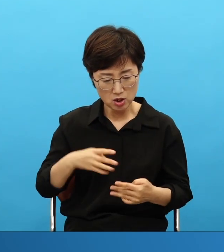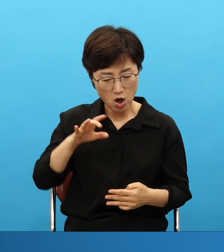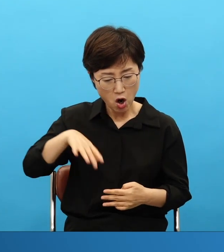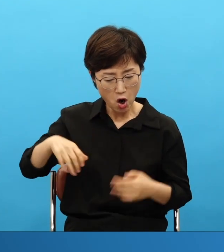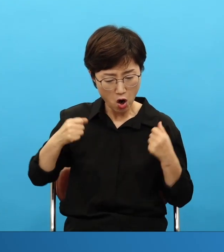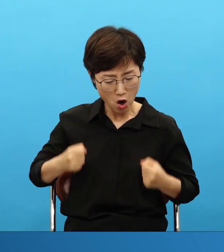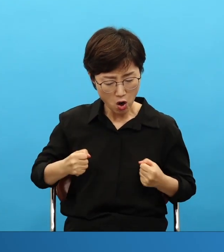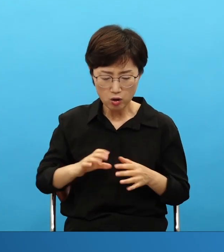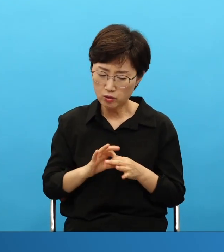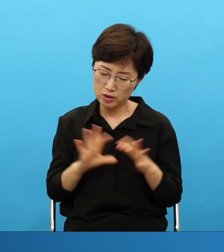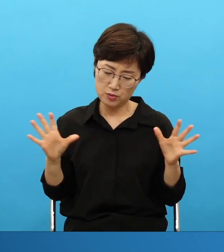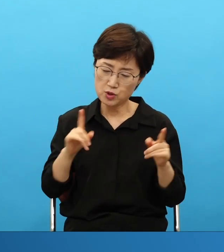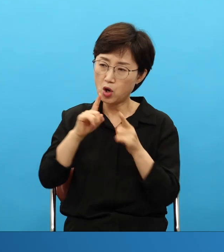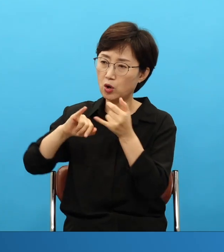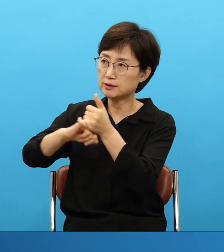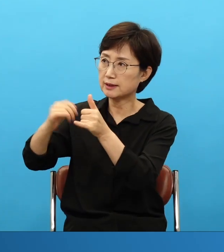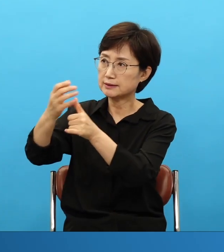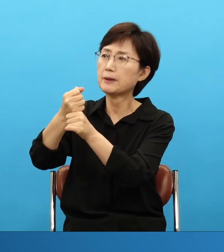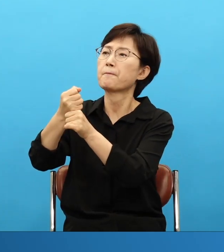수 있으면